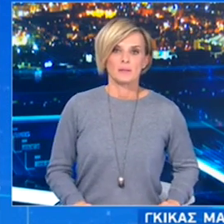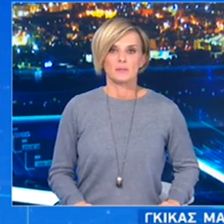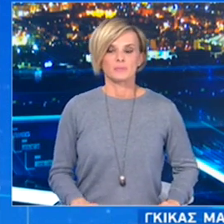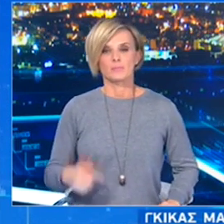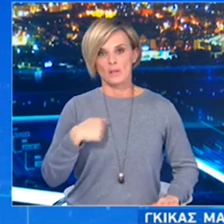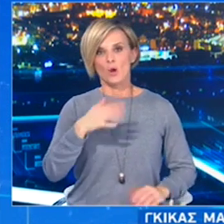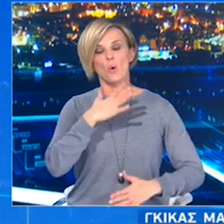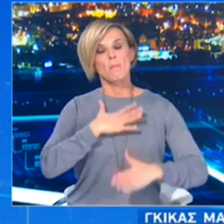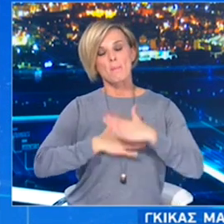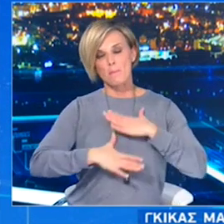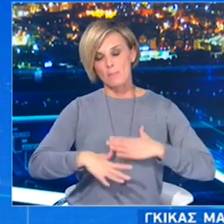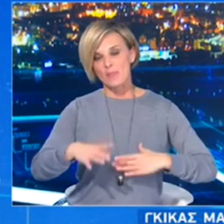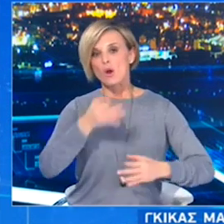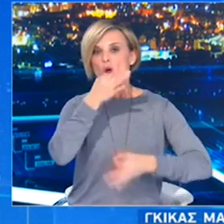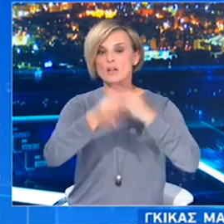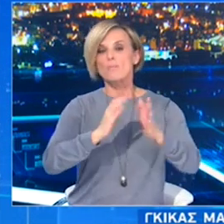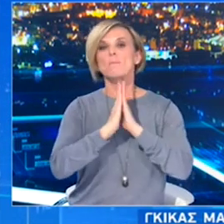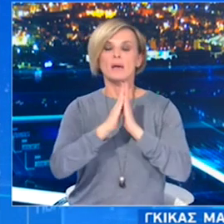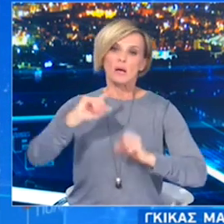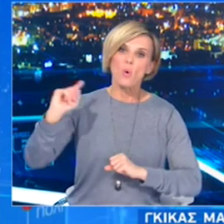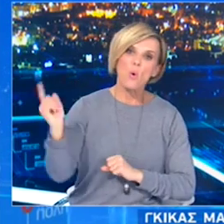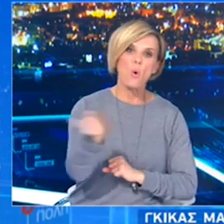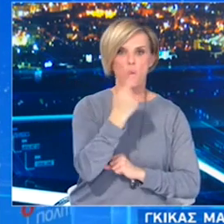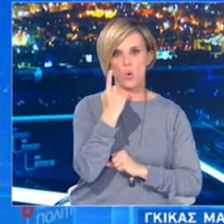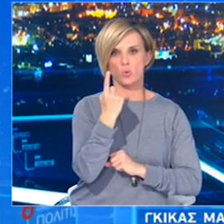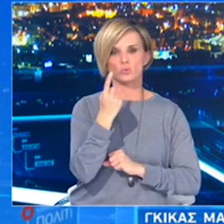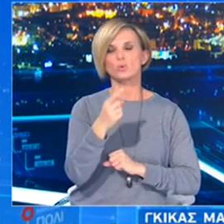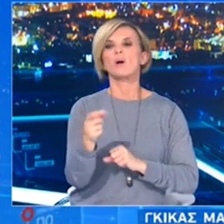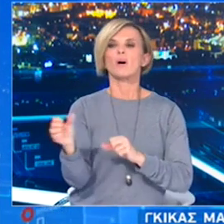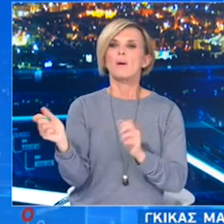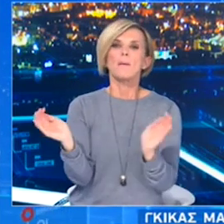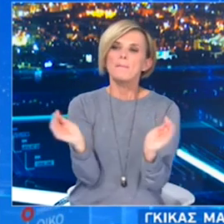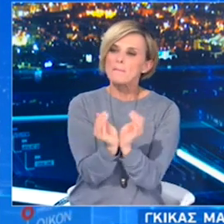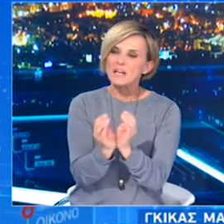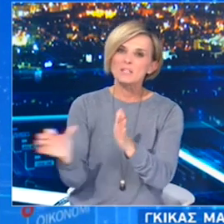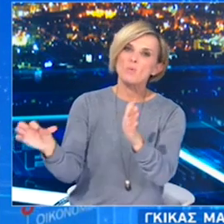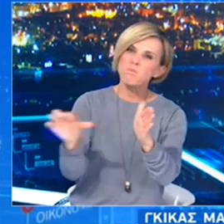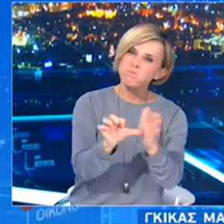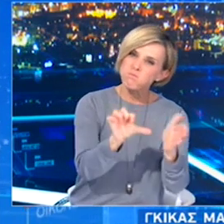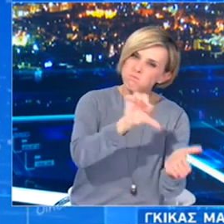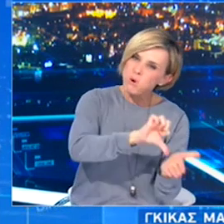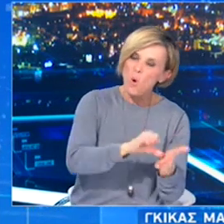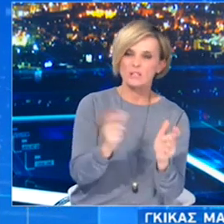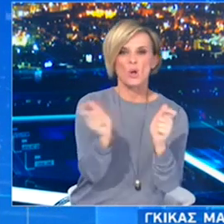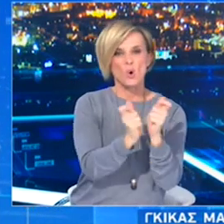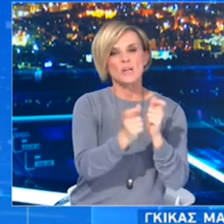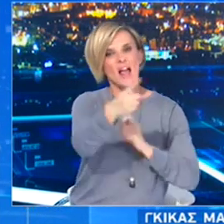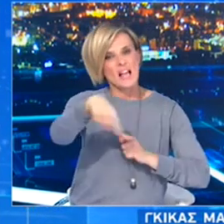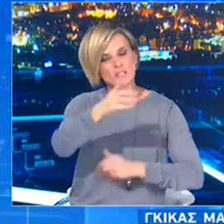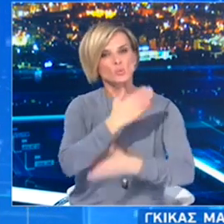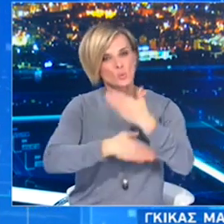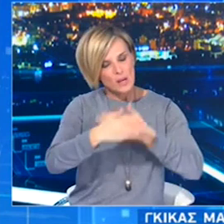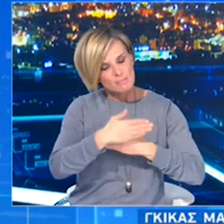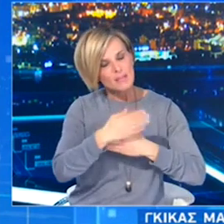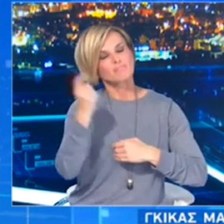να παρακαλέσω ξανά όλους, αλλά κυρίως όσους βρίσκετε σε μικρότερες πόλεις και χωριάν και γνωρίζω πόσο κουρασμένοι είστε, να είστε ιδιαίτερα